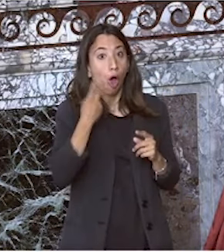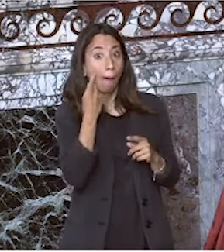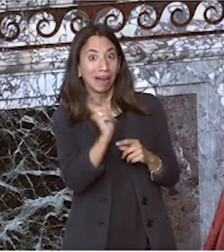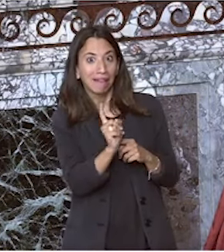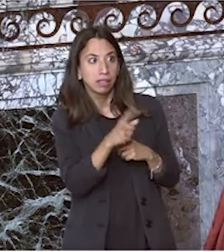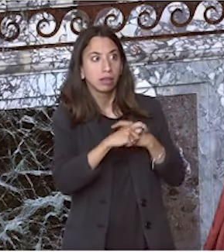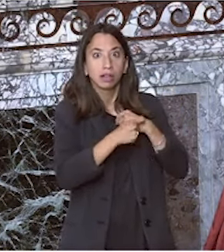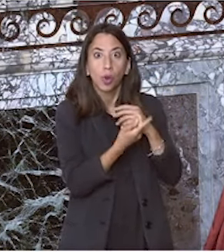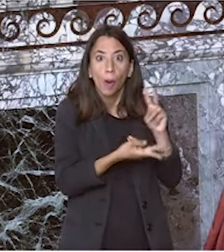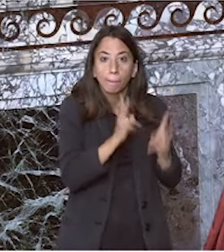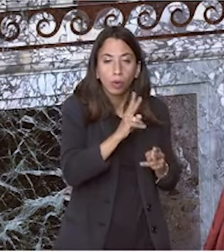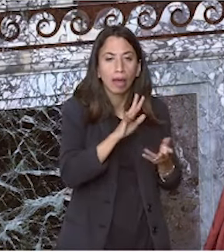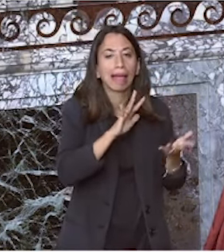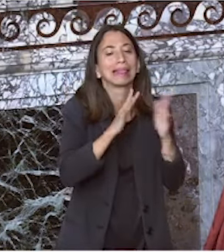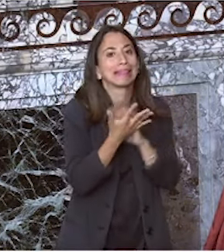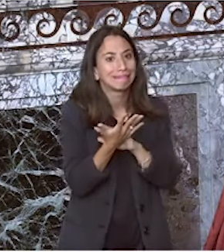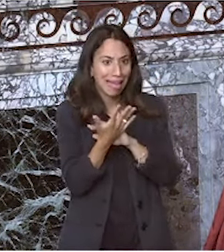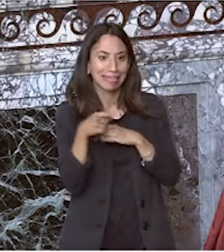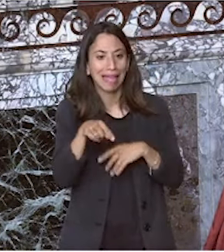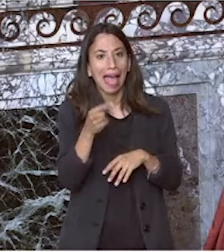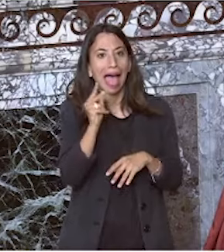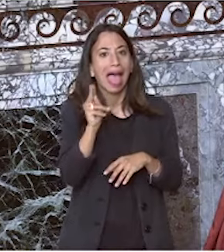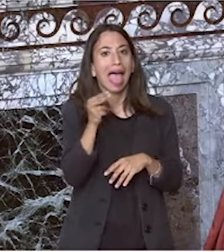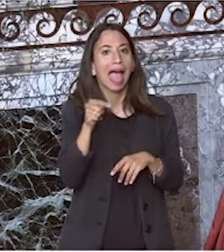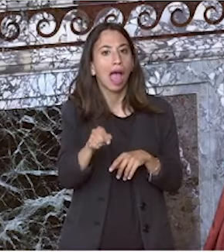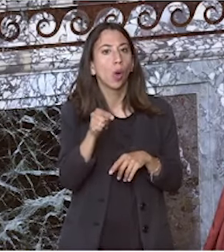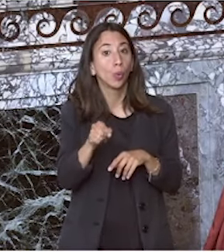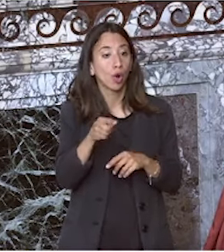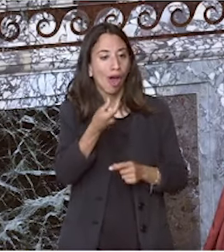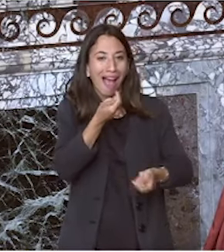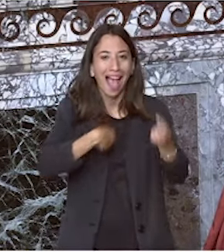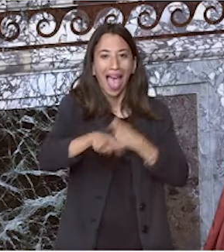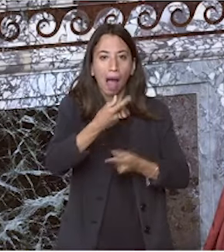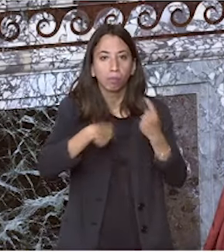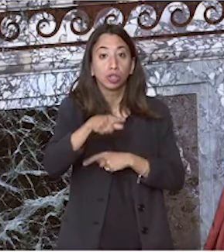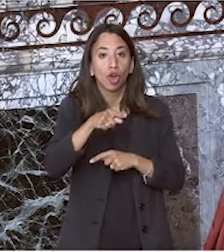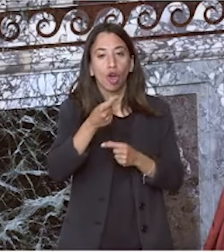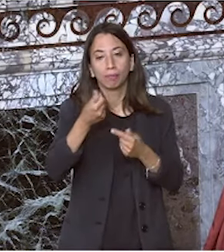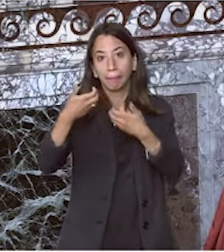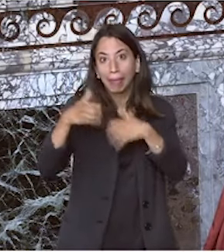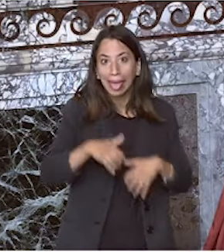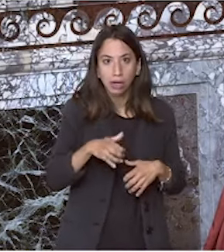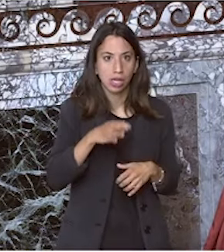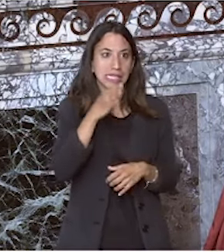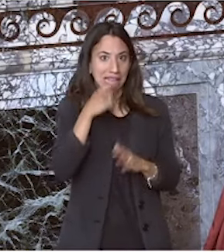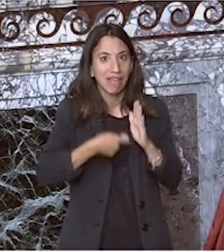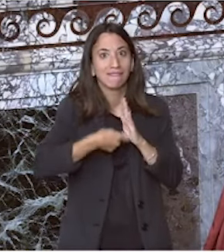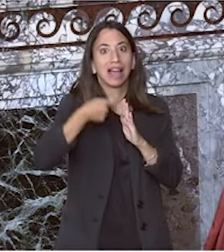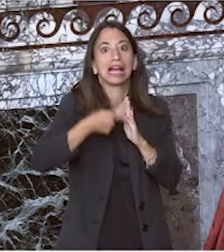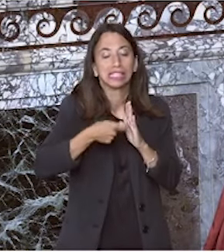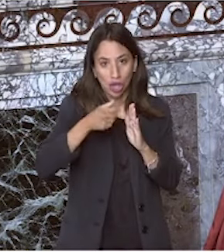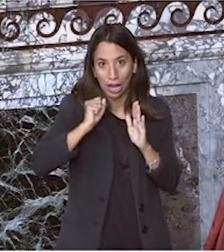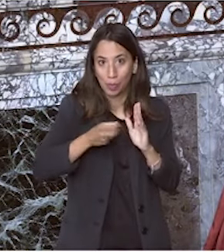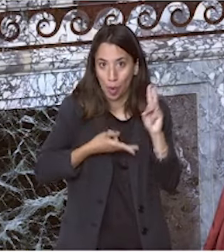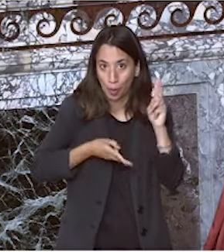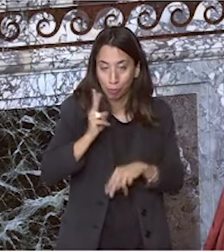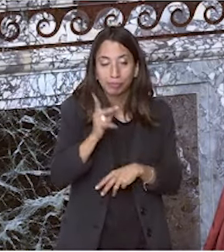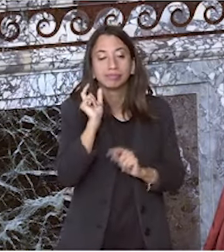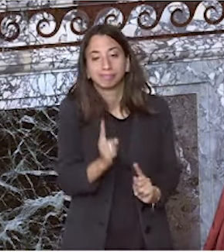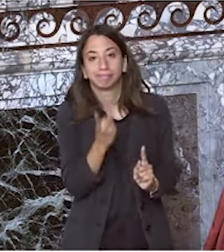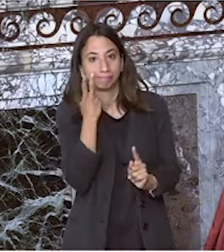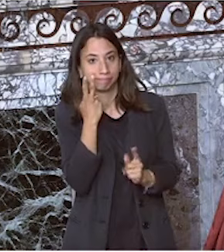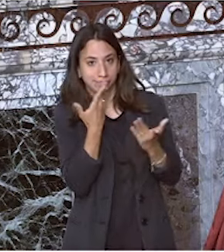un deprezzamento del cambio dell'euro e generare pressioni inflazionistiche. Analisi empiriche